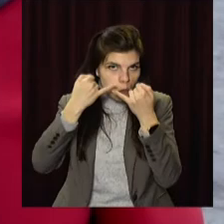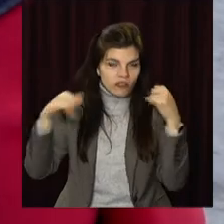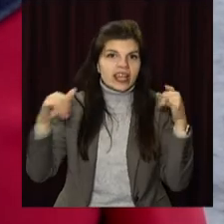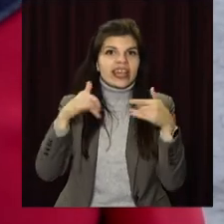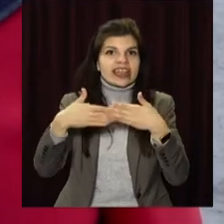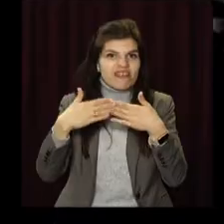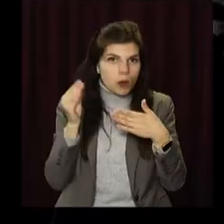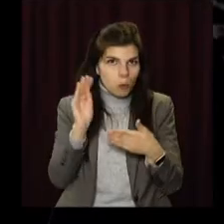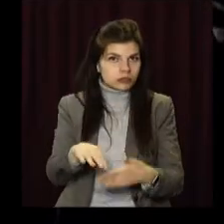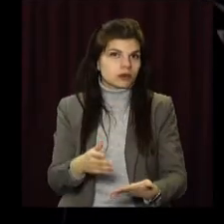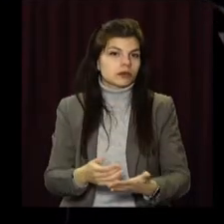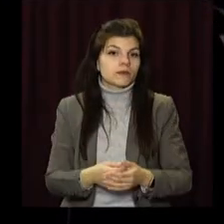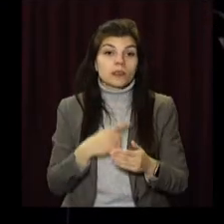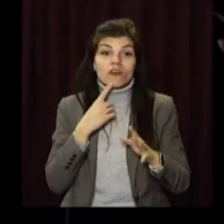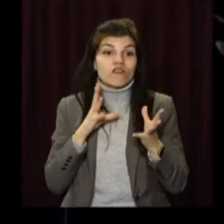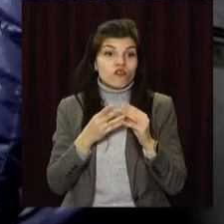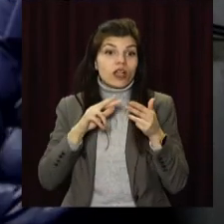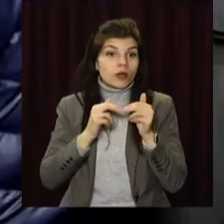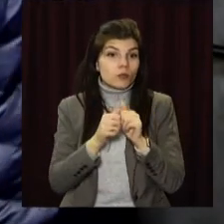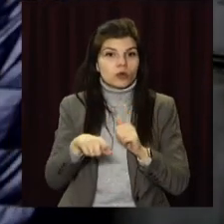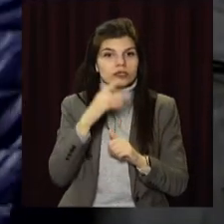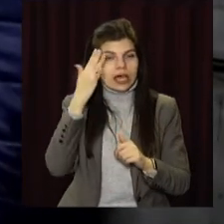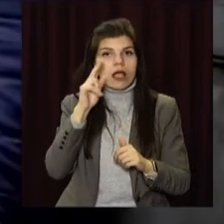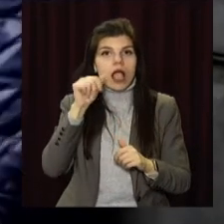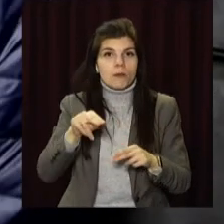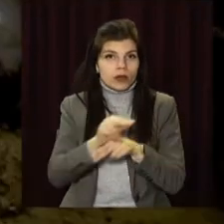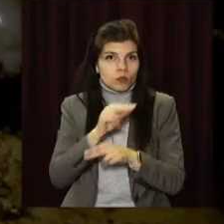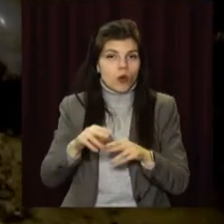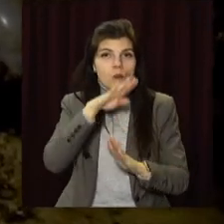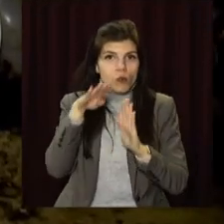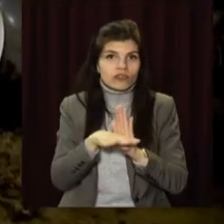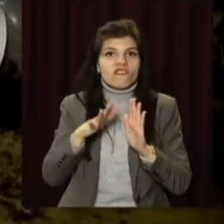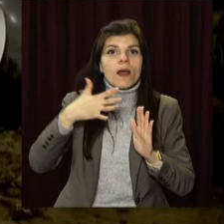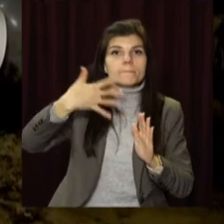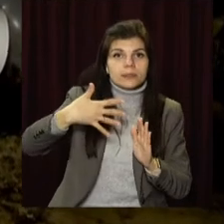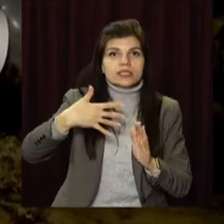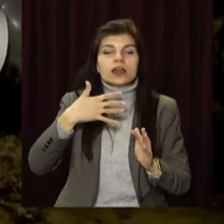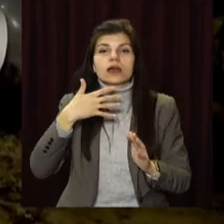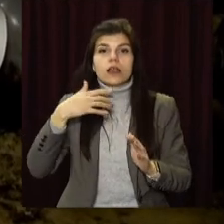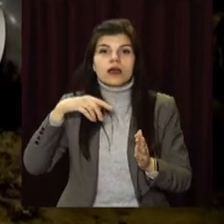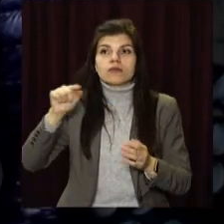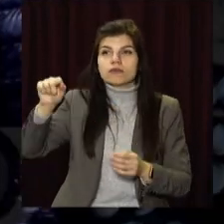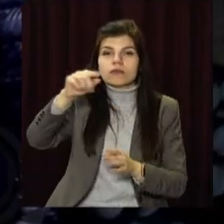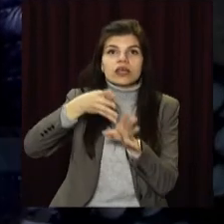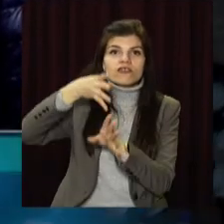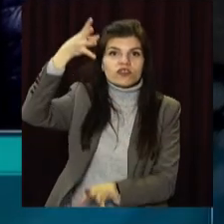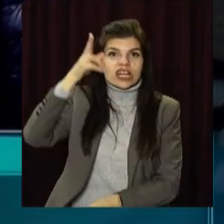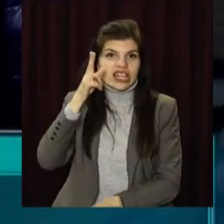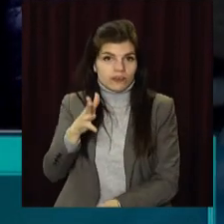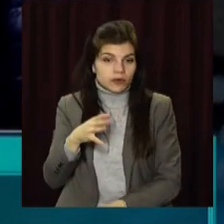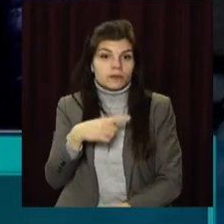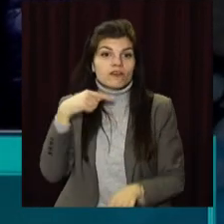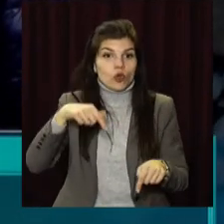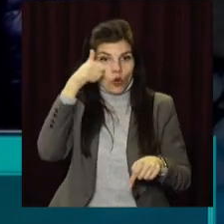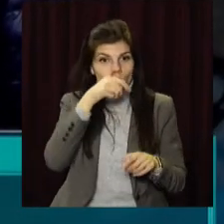двері поставили. Загалом цьогоріч у Кам'янському планують капітально відремонтувати підвали в 50 багатоквартирних будинках. Також в цьому році буде